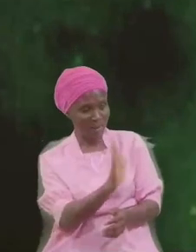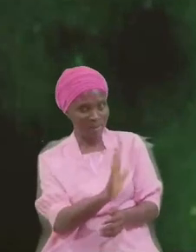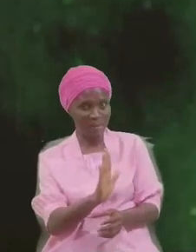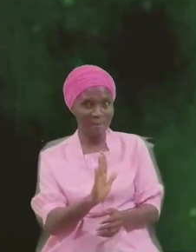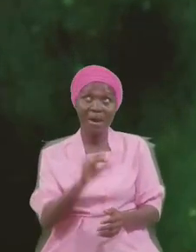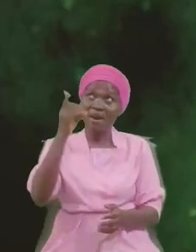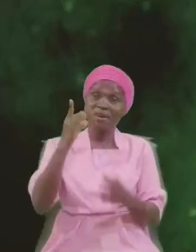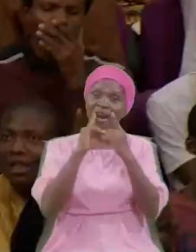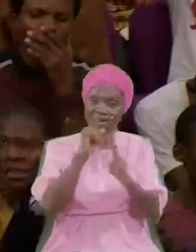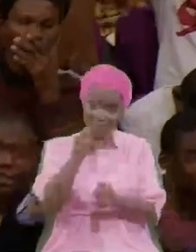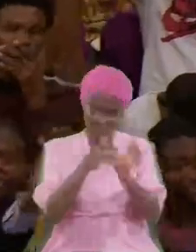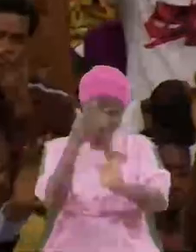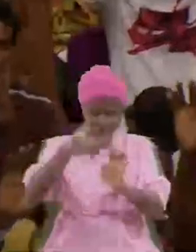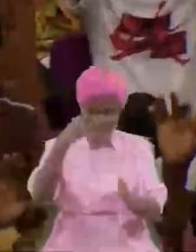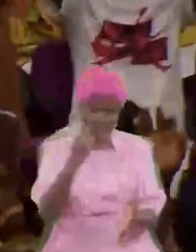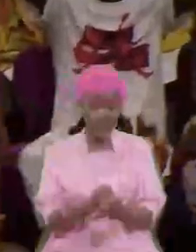Amen.